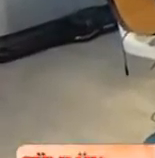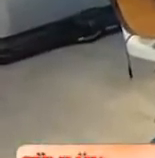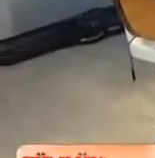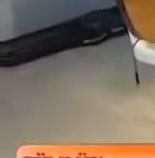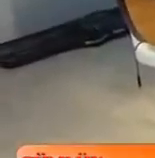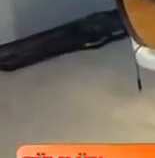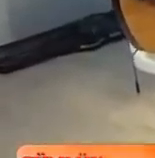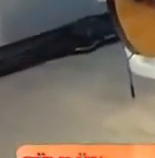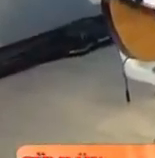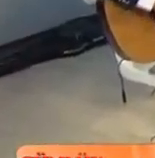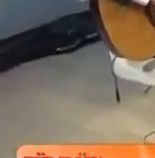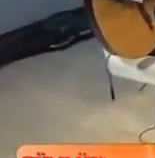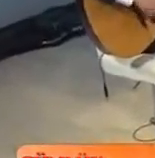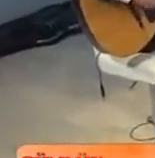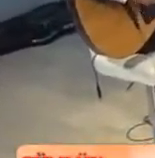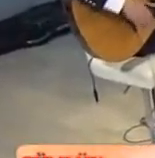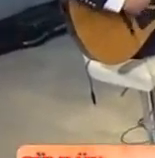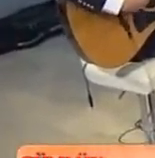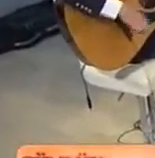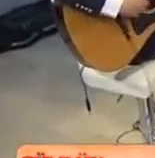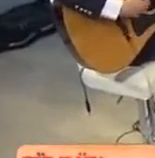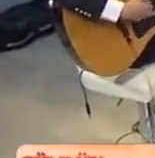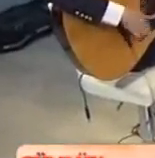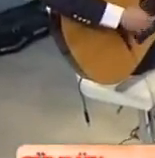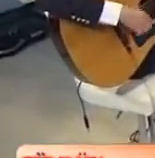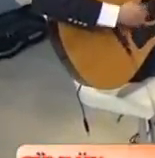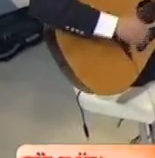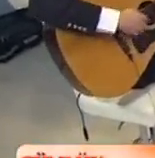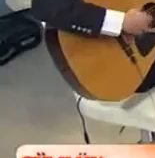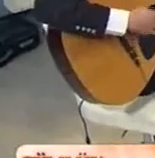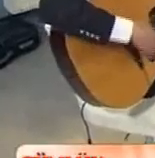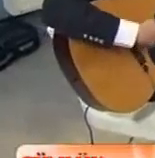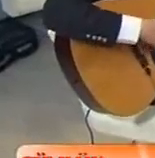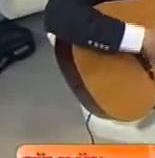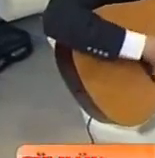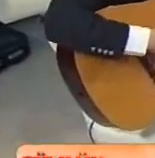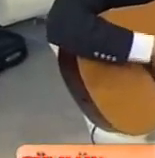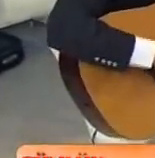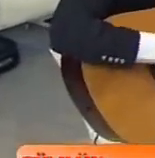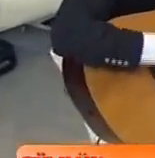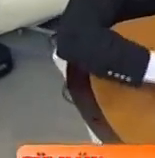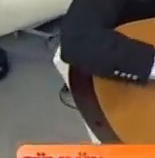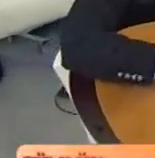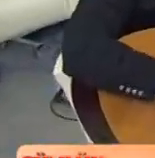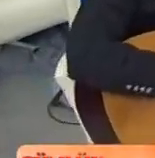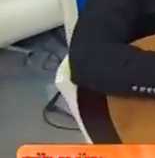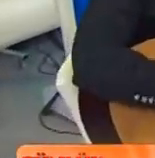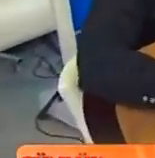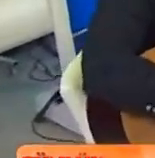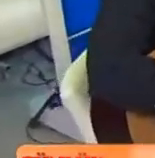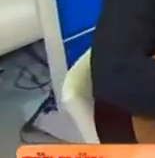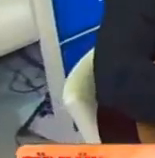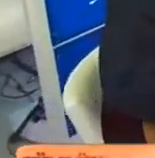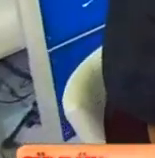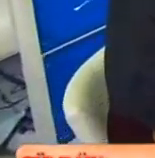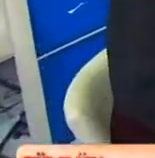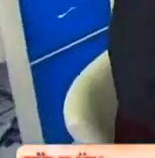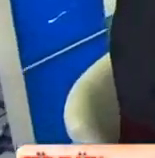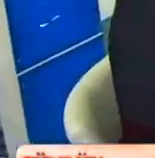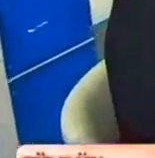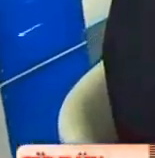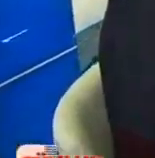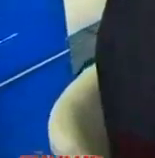seyretsinler. Efendim bugünlük programımızın sonuna geldik. Harika bir şarkıyla sonlandırıyoruz. Cemil Demirbatan ve Artun Ertürk sayesinde güzel bir son